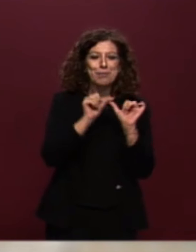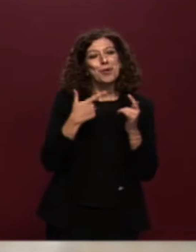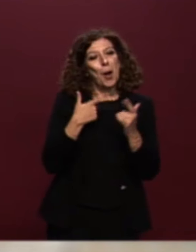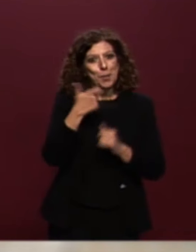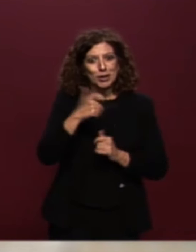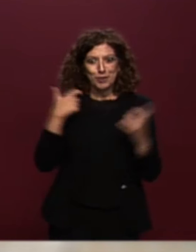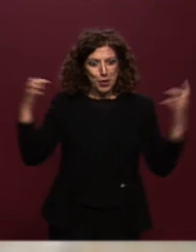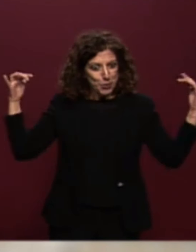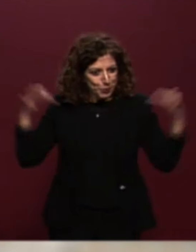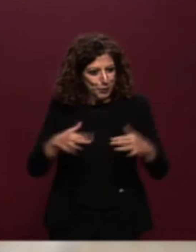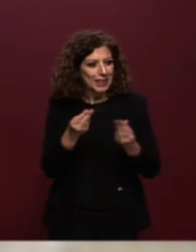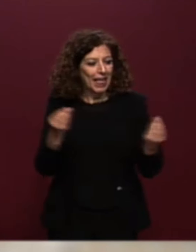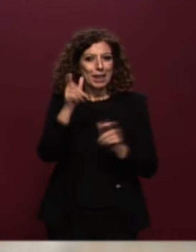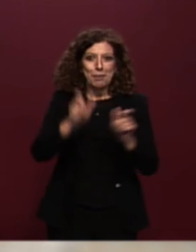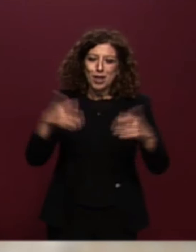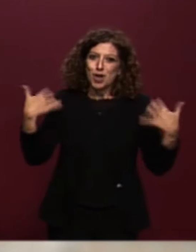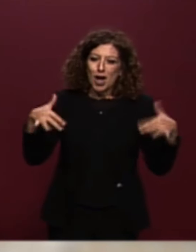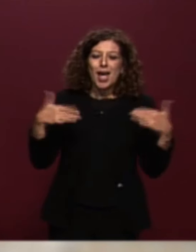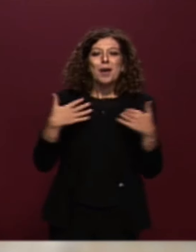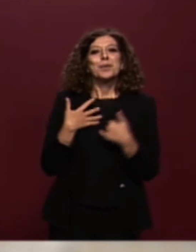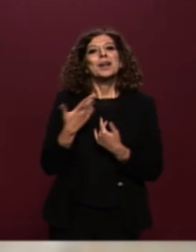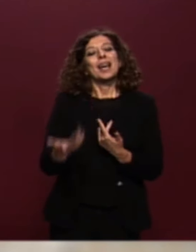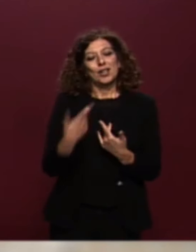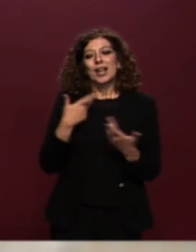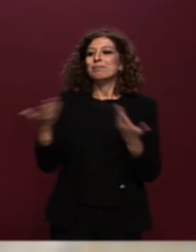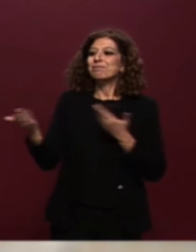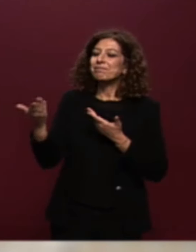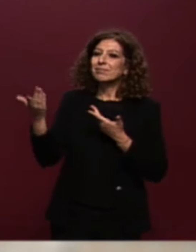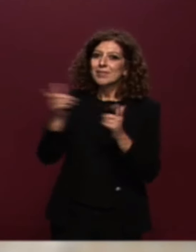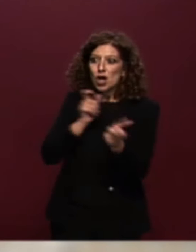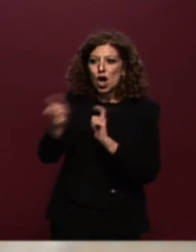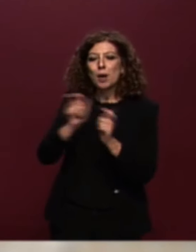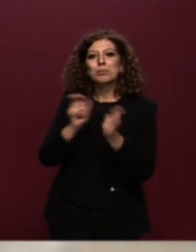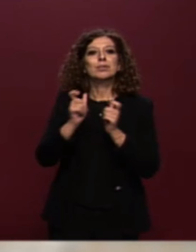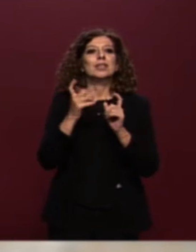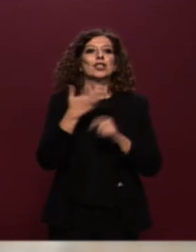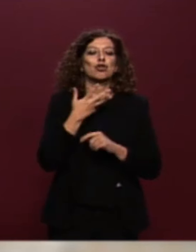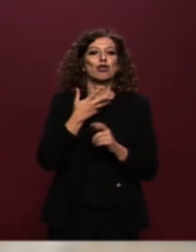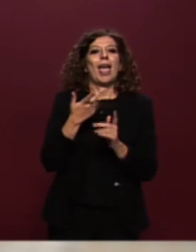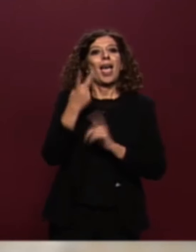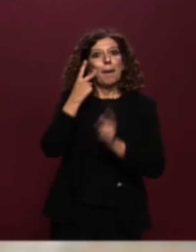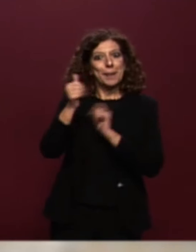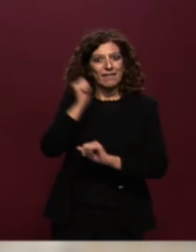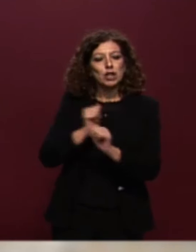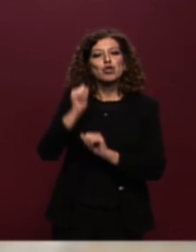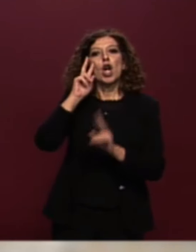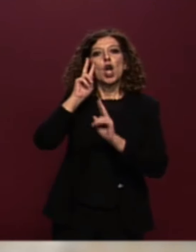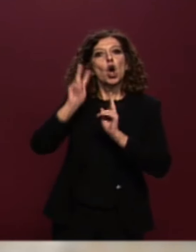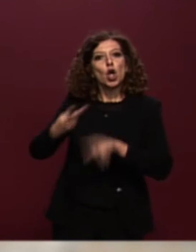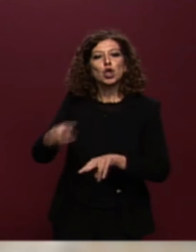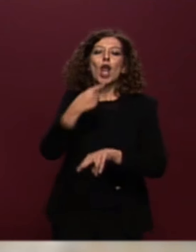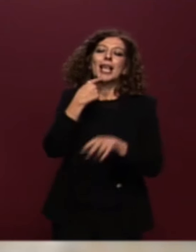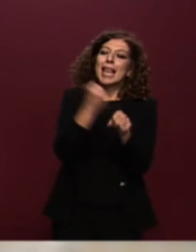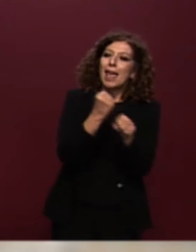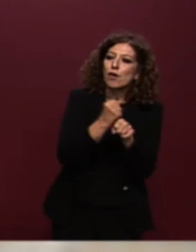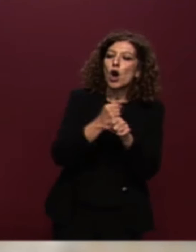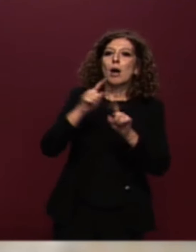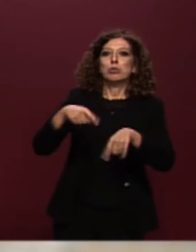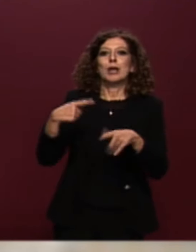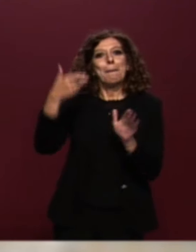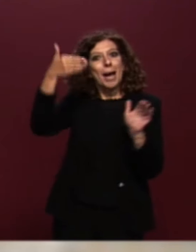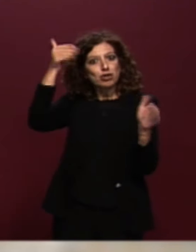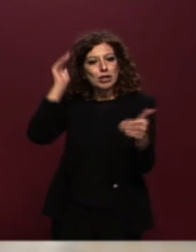c'è, volentieri ci confronteremo con le istituzioni, con gli enti addetti ai controlli, alla prevenzione, con la magistratura, poi ci sarà lo spazio per le